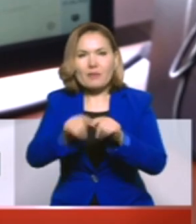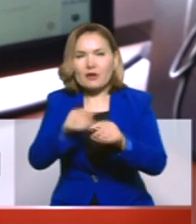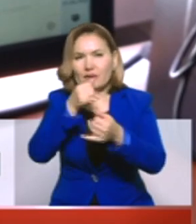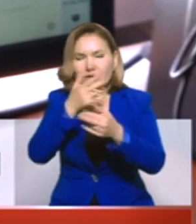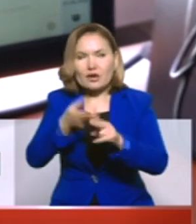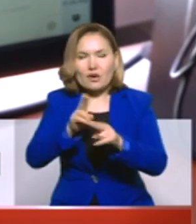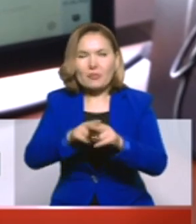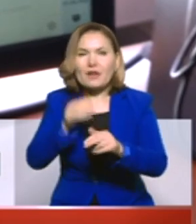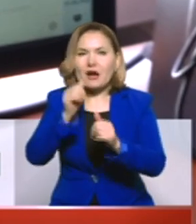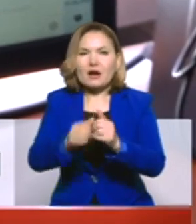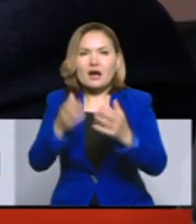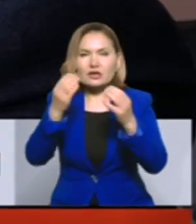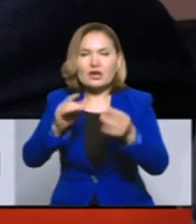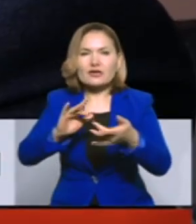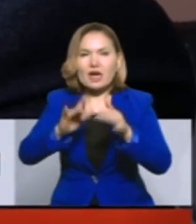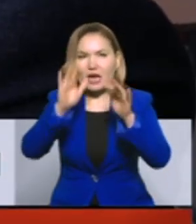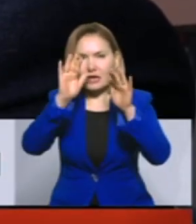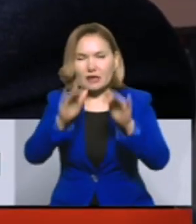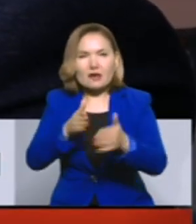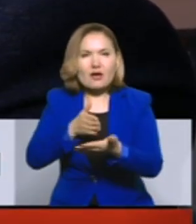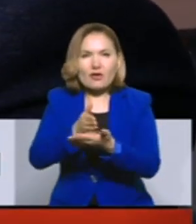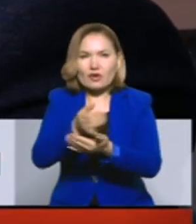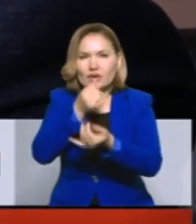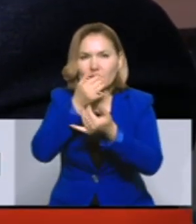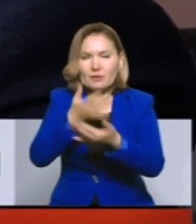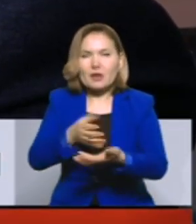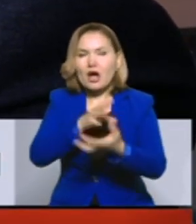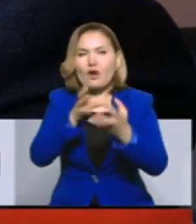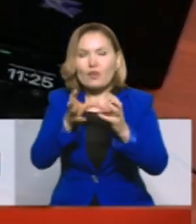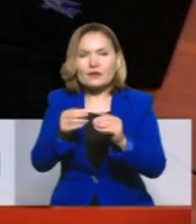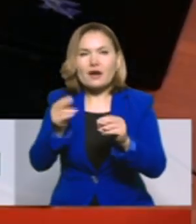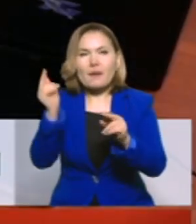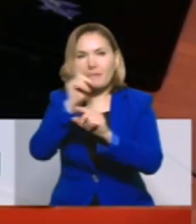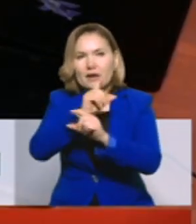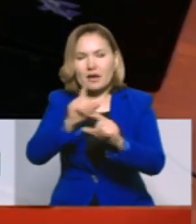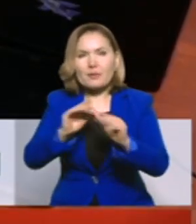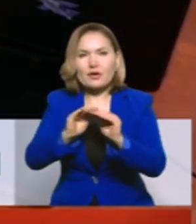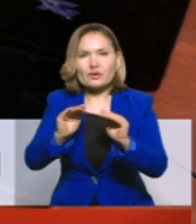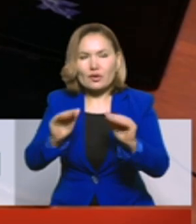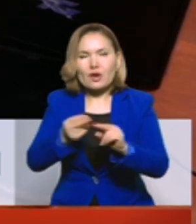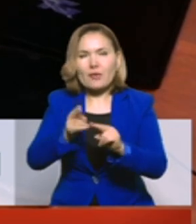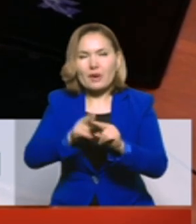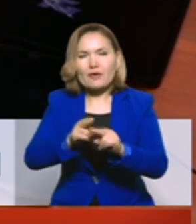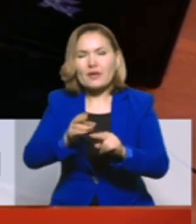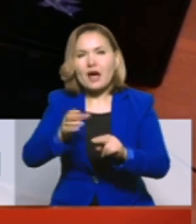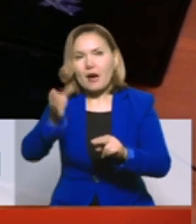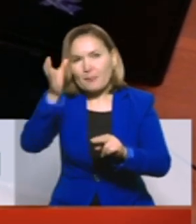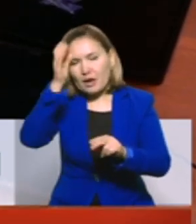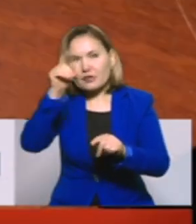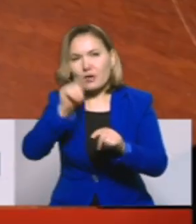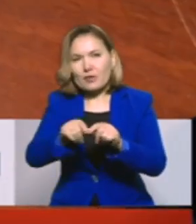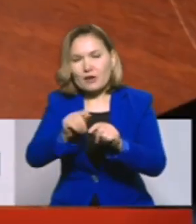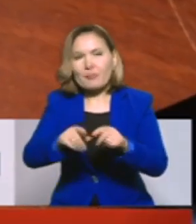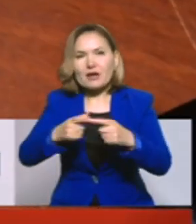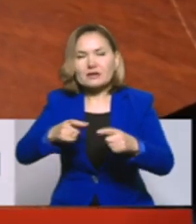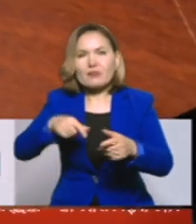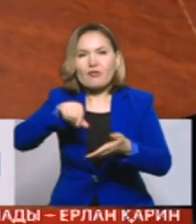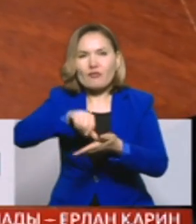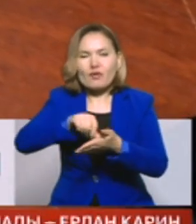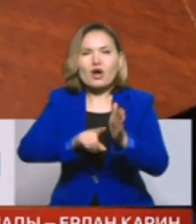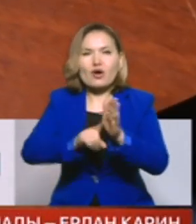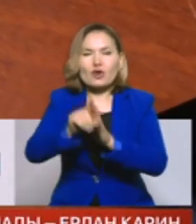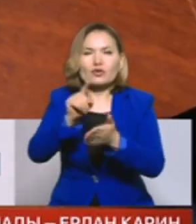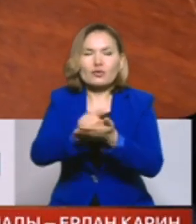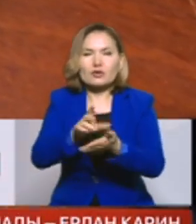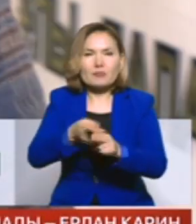интернетсіз күнделік кезет порталына кір алмайды. Сондай-ақ бүгін мектеп бойынша оқушылардың білім жетістігін бақылау сынағы басталуы керек еді. Оған да